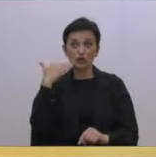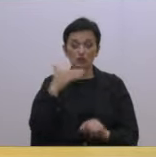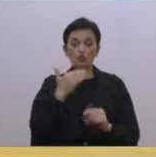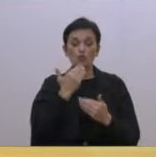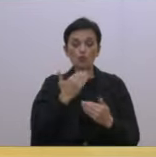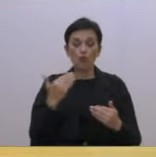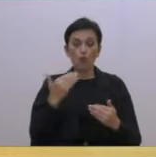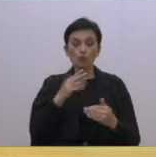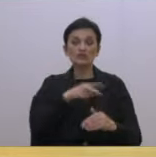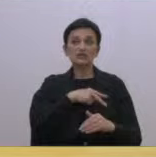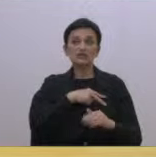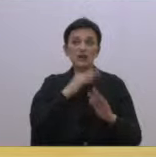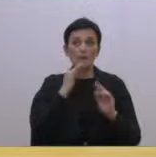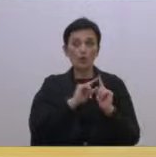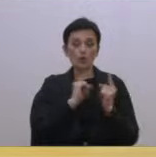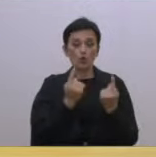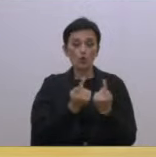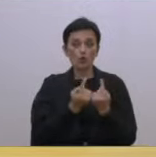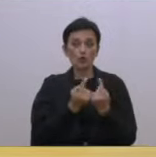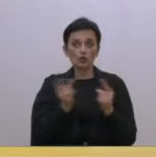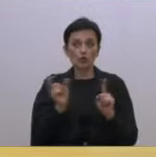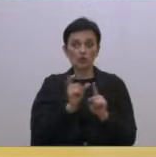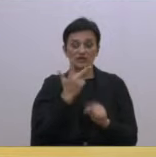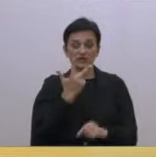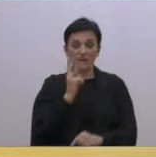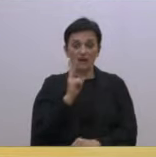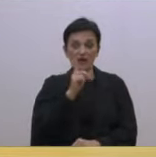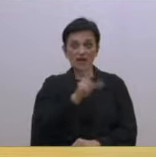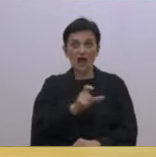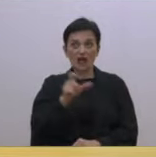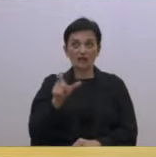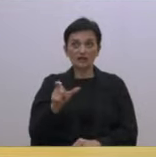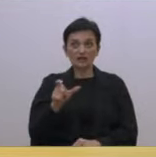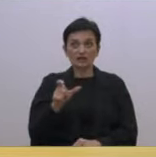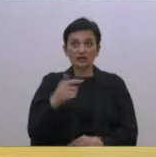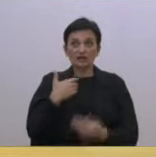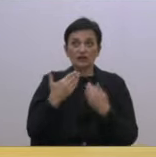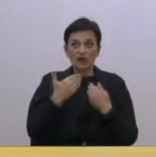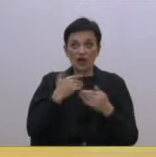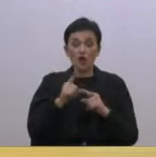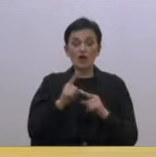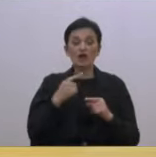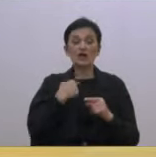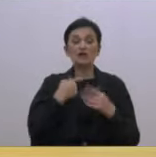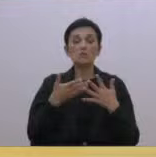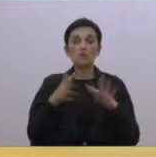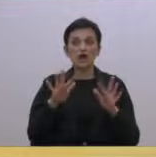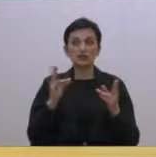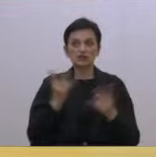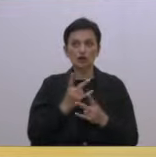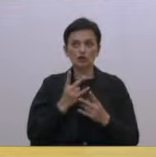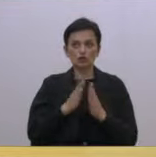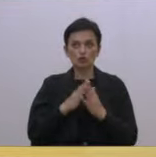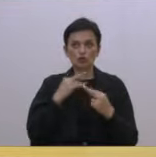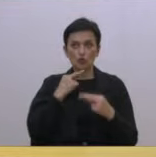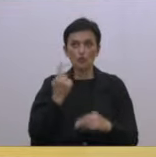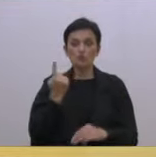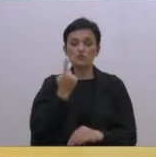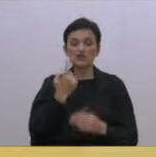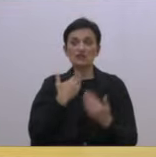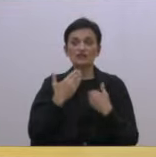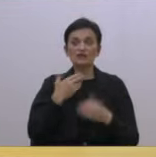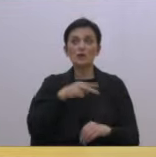ბოლოს საპარლამენტო უმრავლესობის კვოტით. ამ სამ კანდიდატს უყრით კენჭს და აქაც მაღალი კვორუმი არის საჭირო, გთხოვთ ყურადღებას. პირველი კენჭი